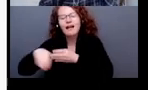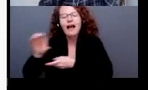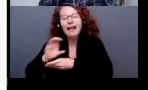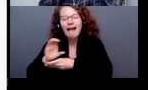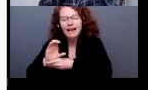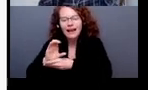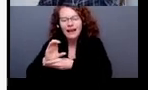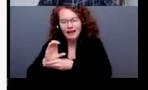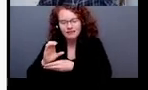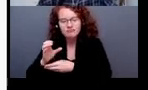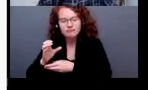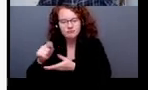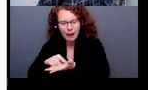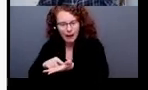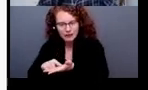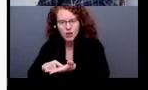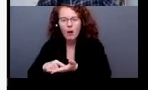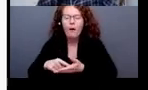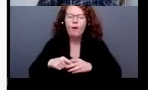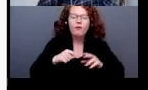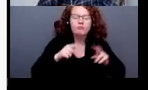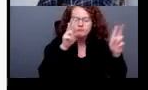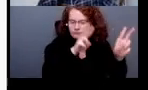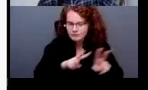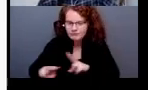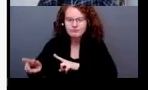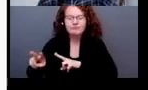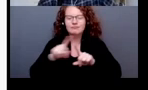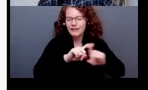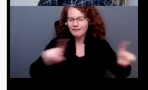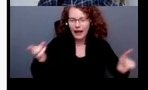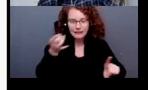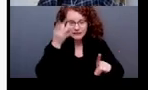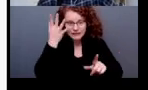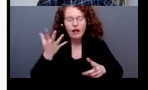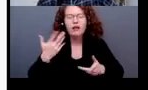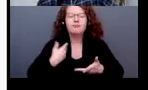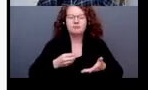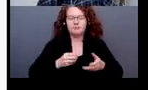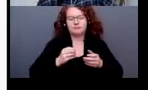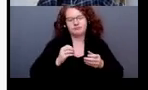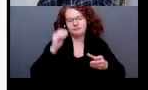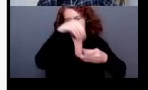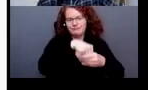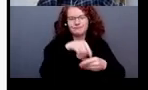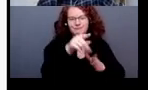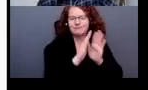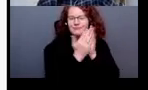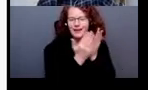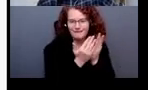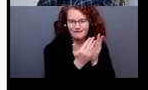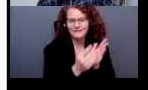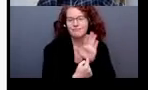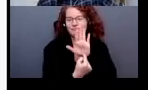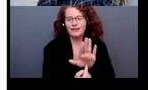permettraient de donner à voir en fait hein, tous ces résultats dont je parlerai ensuite. Donc le livre il se